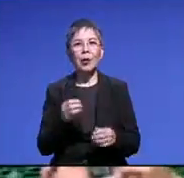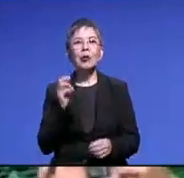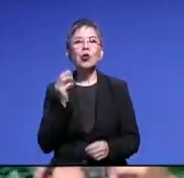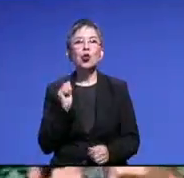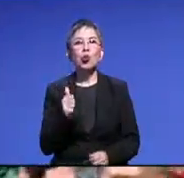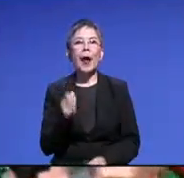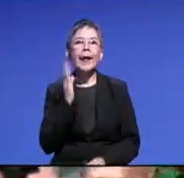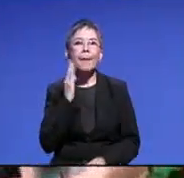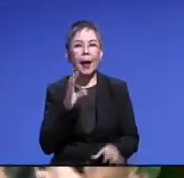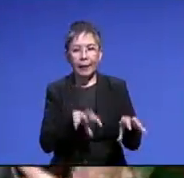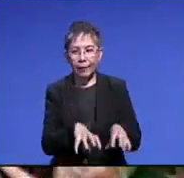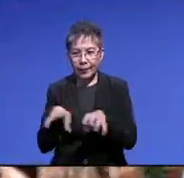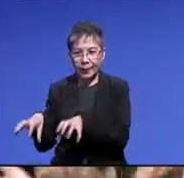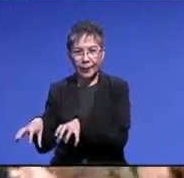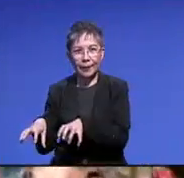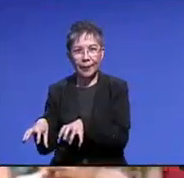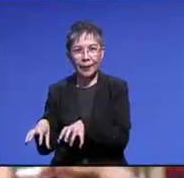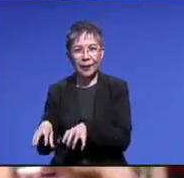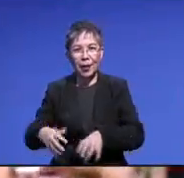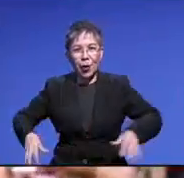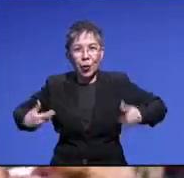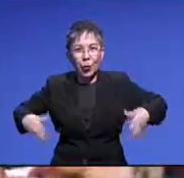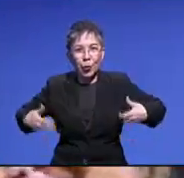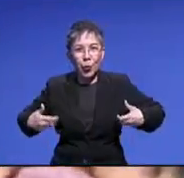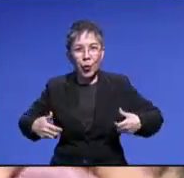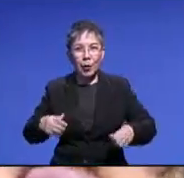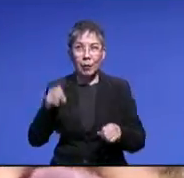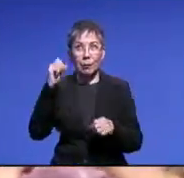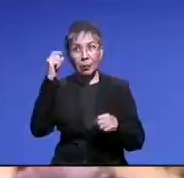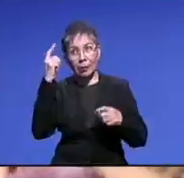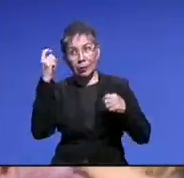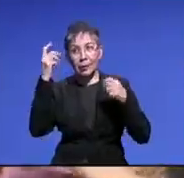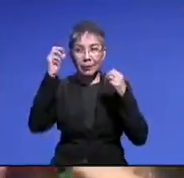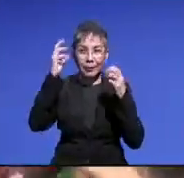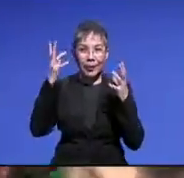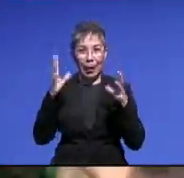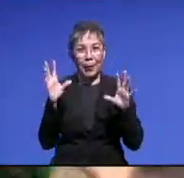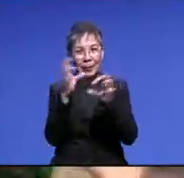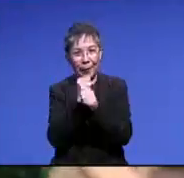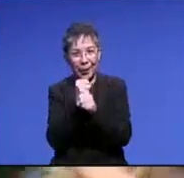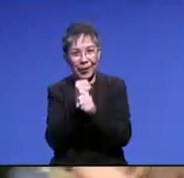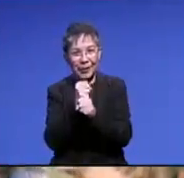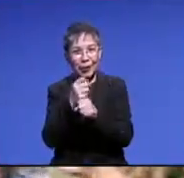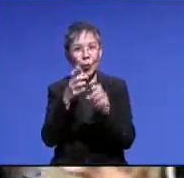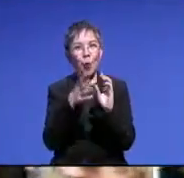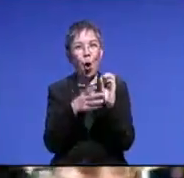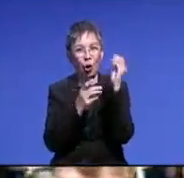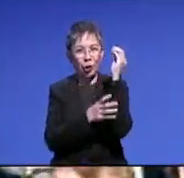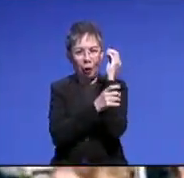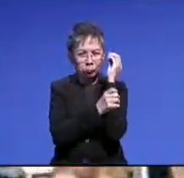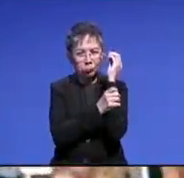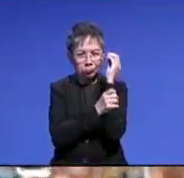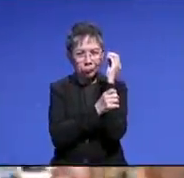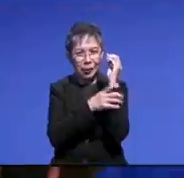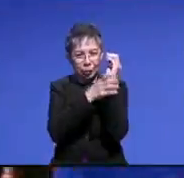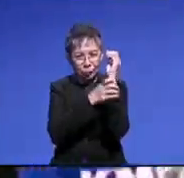evakuasi. Hasilnya, satwa langka ini mulai kehilangan kesadaran tapi masih bisa berpegangan pada batang pohon. Ia akhirnya